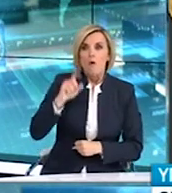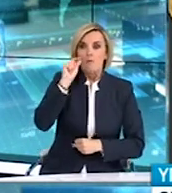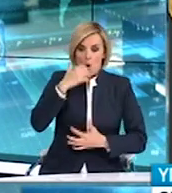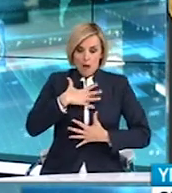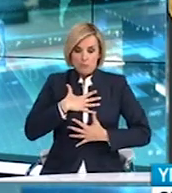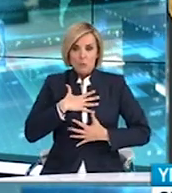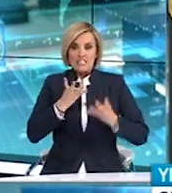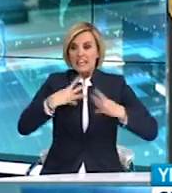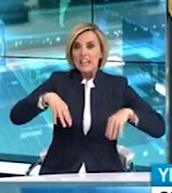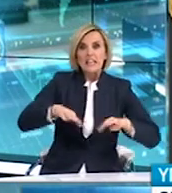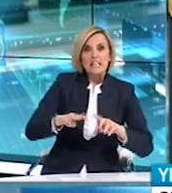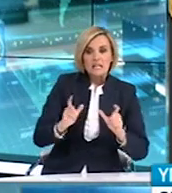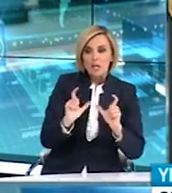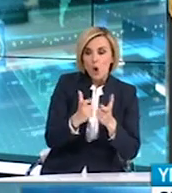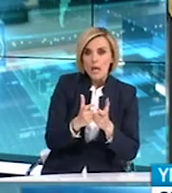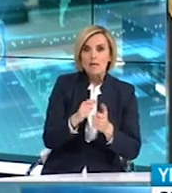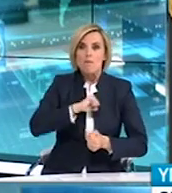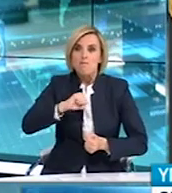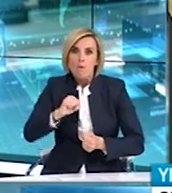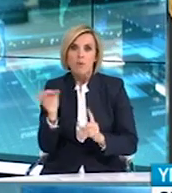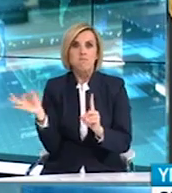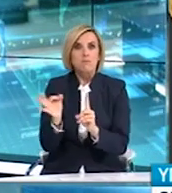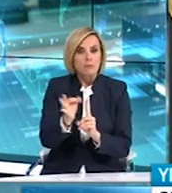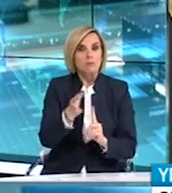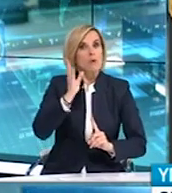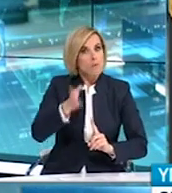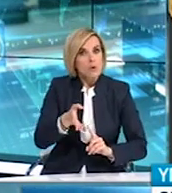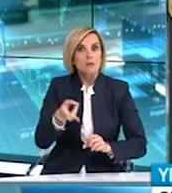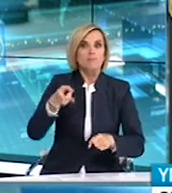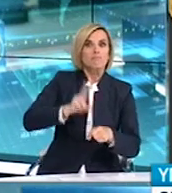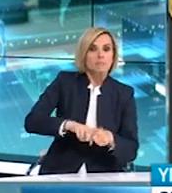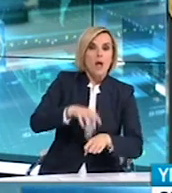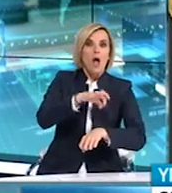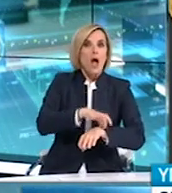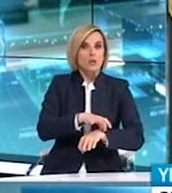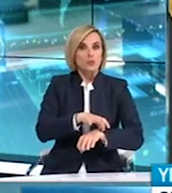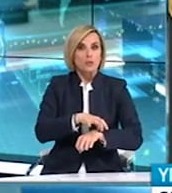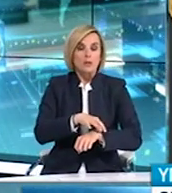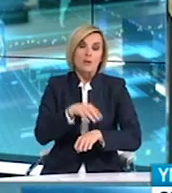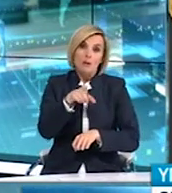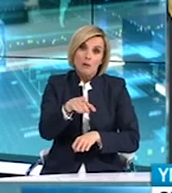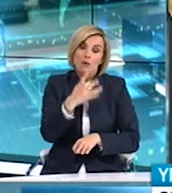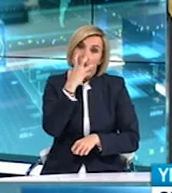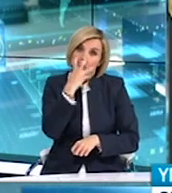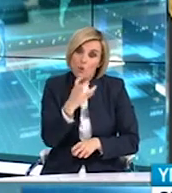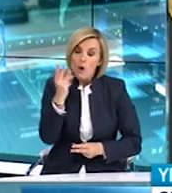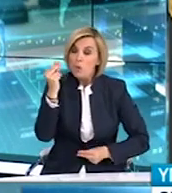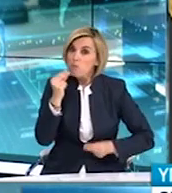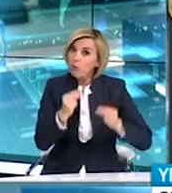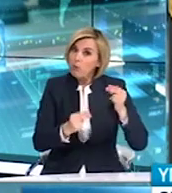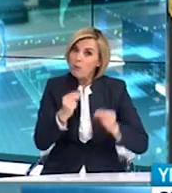ή τα αγαπημένα μας πρόσωπα, για πιθανή εκδήλωση της ασθένειας και τη μετάδοσή της, καθώς και για τη βαρύτητα και την έκβασή